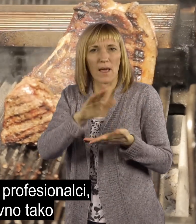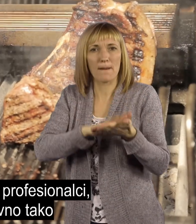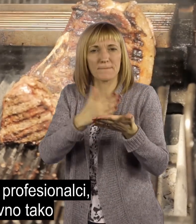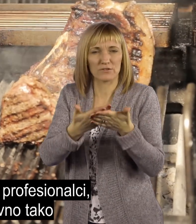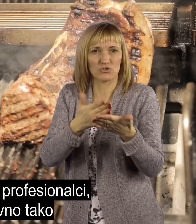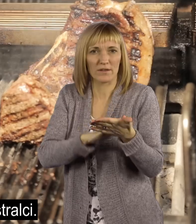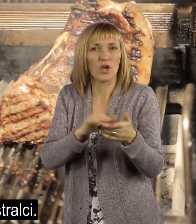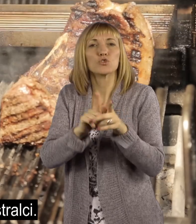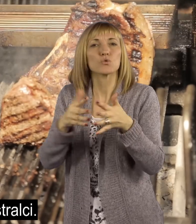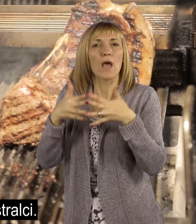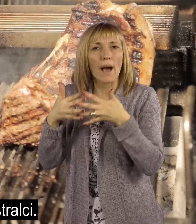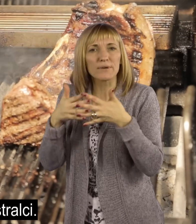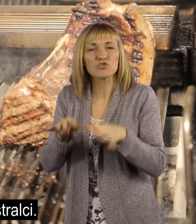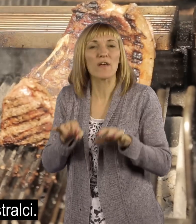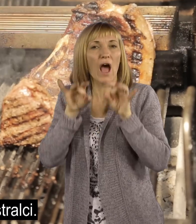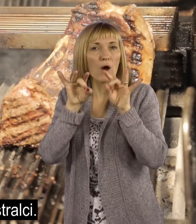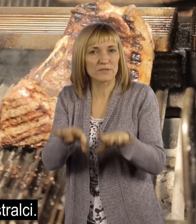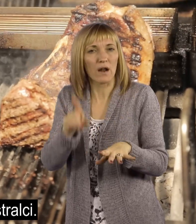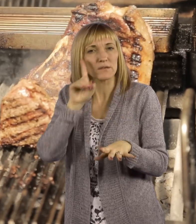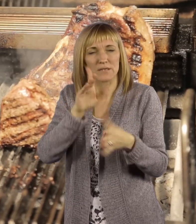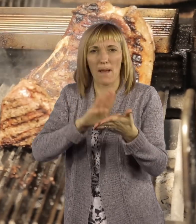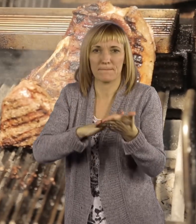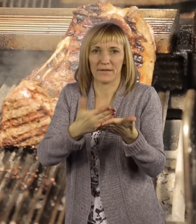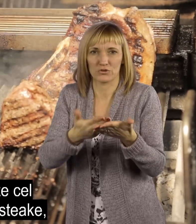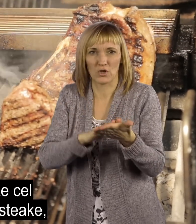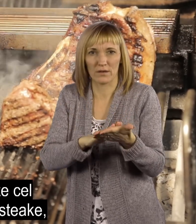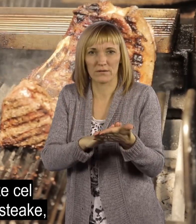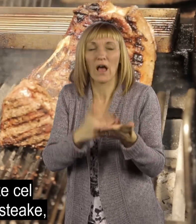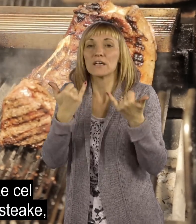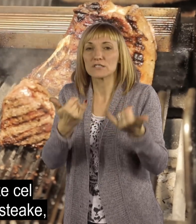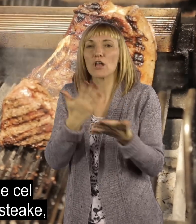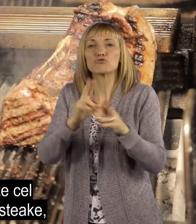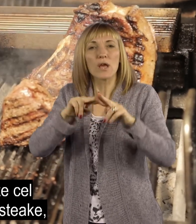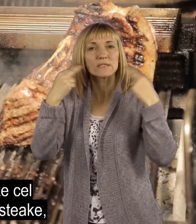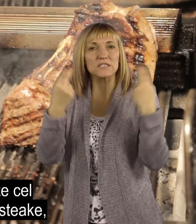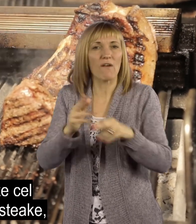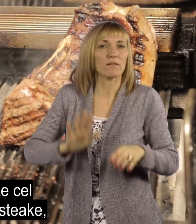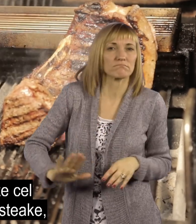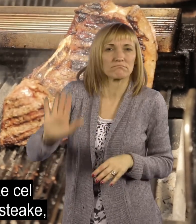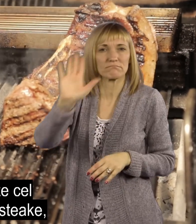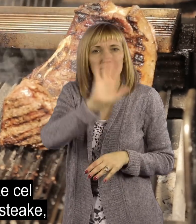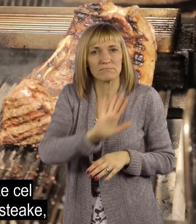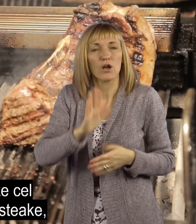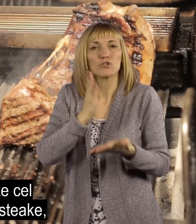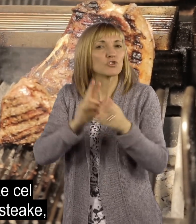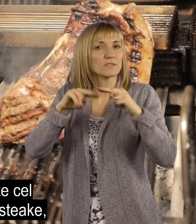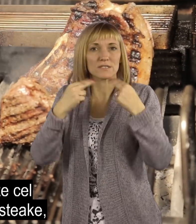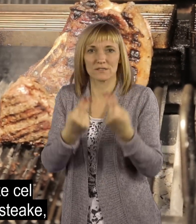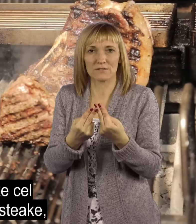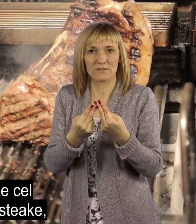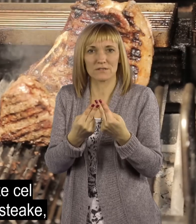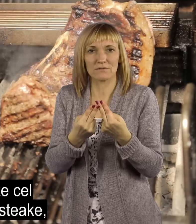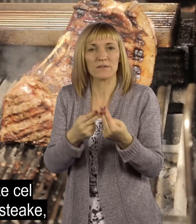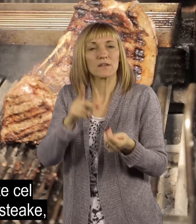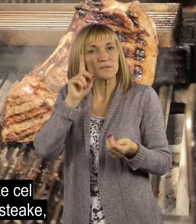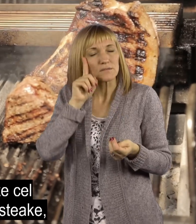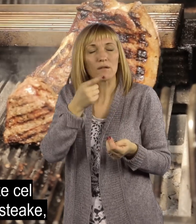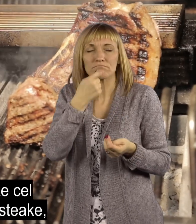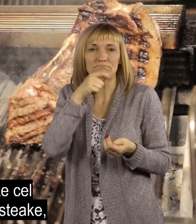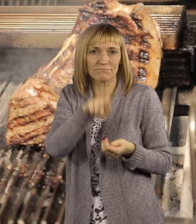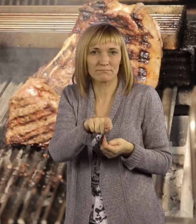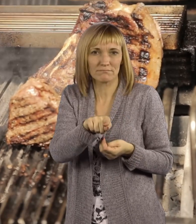tiče, ravno tako Američani, Avstralci. Praktično zdaj že ves svet veselo